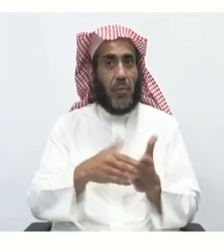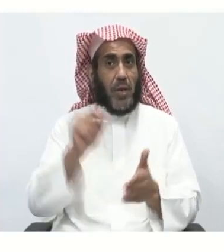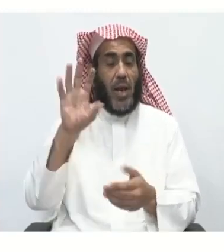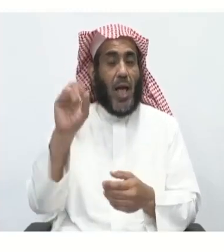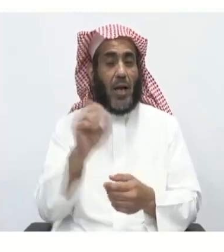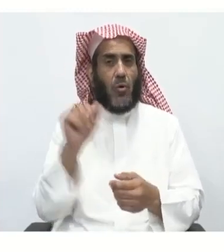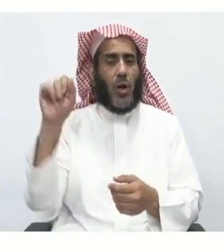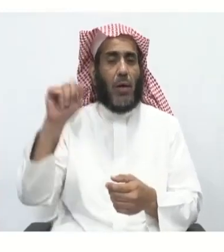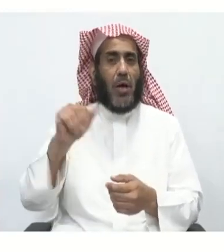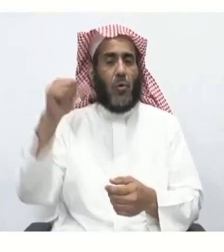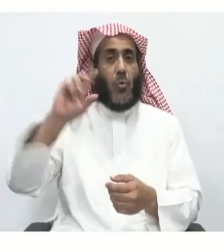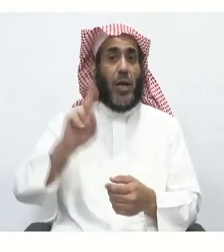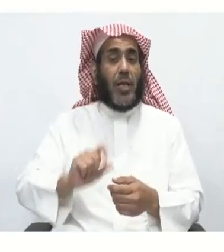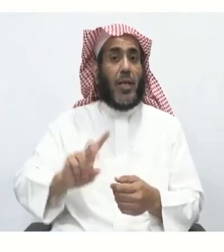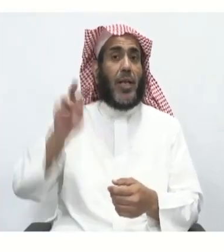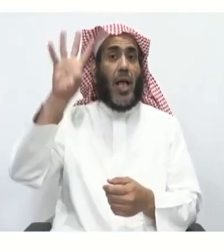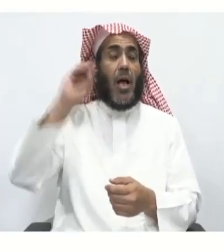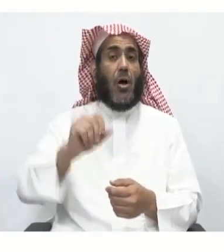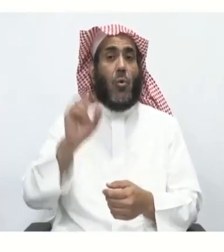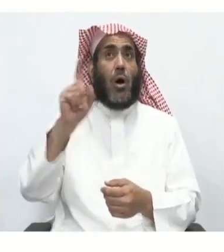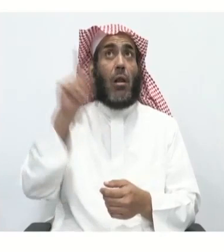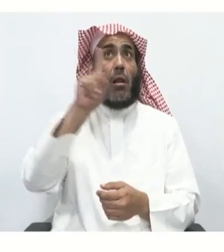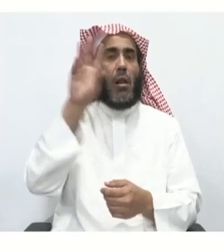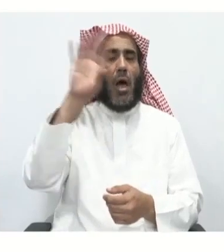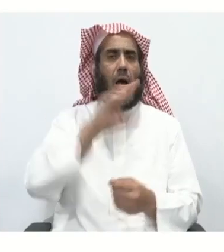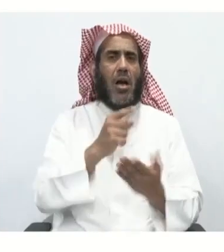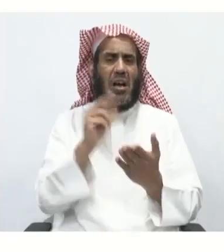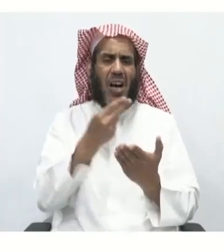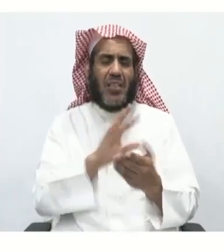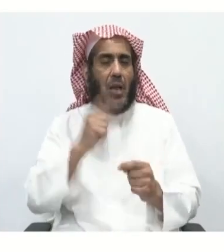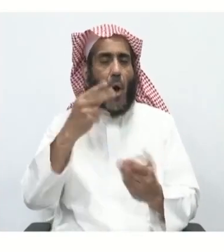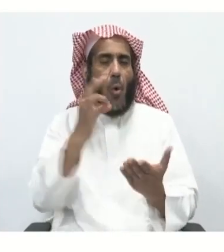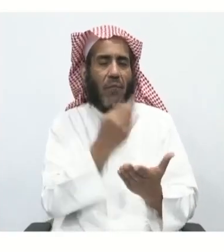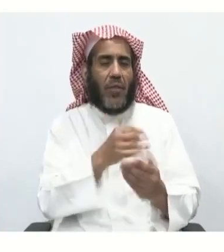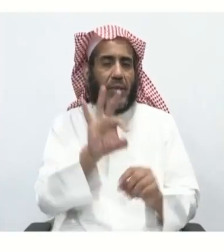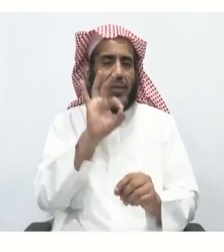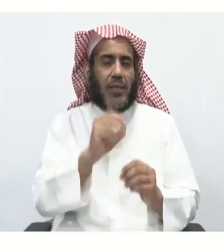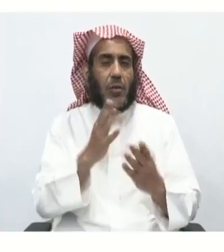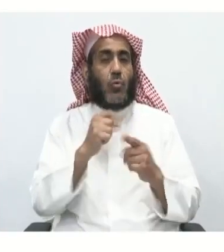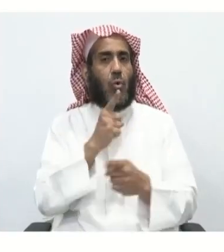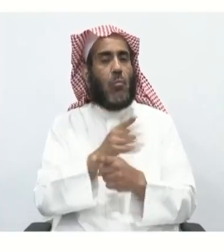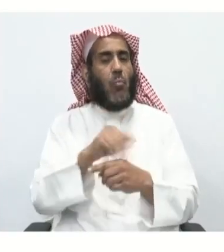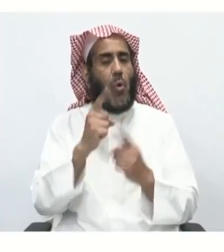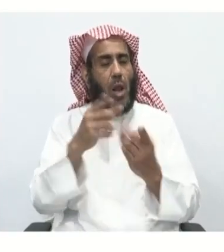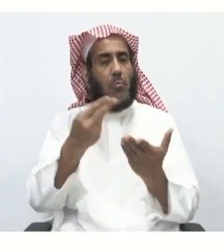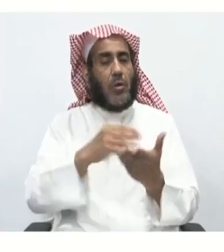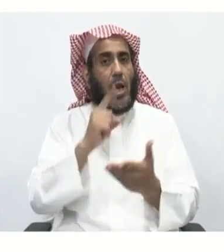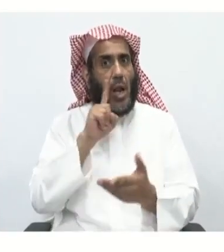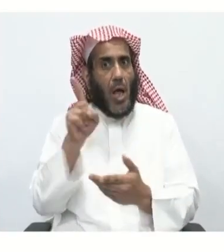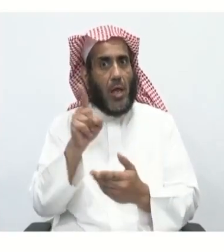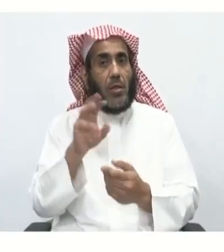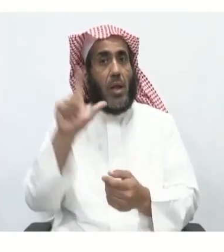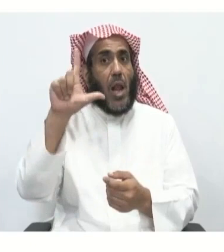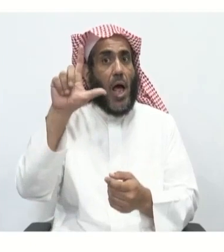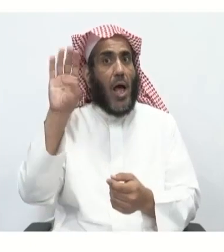والرحمن واله والله لفظ لاله خطا ولفظا ام خطا لا لفظا وهذا الاختيار ساتركه لك لاحظ